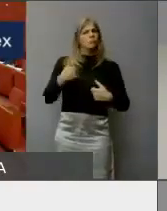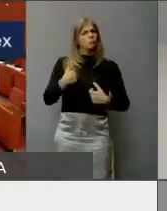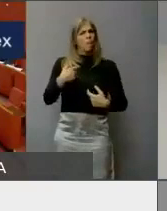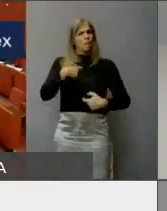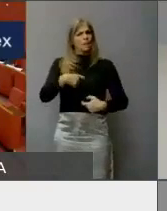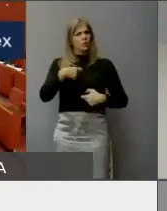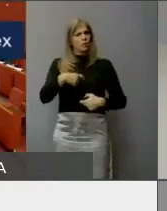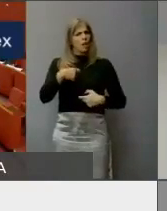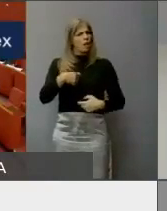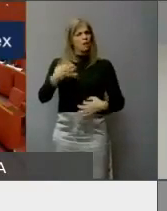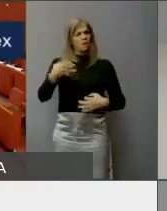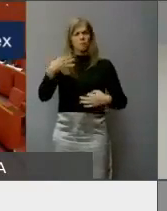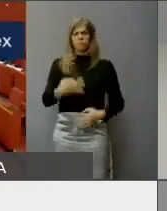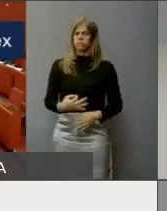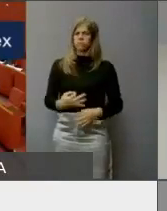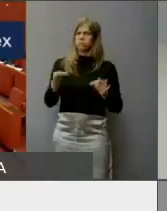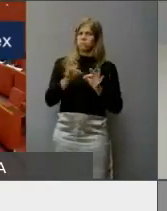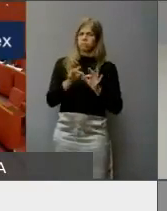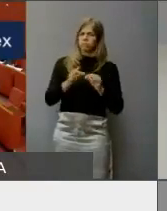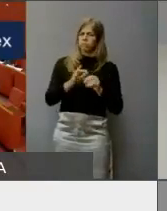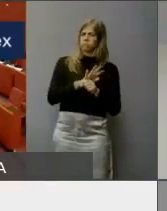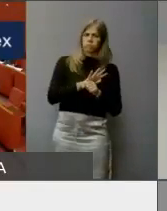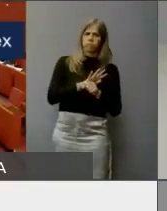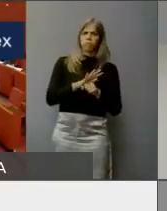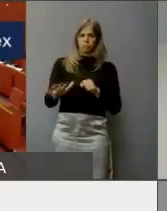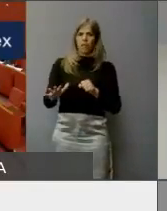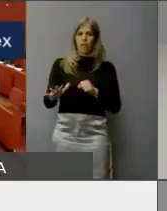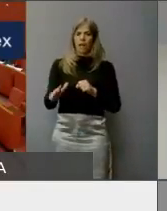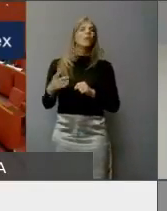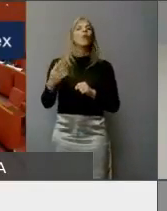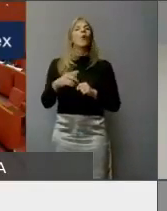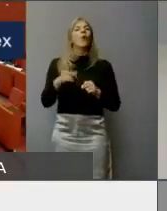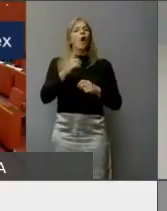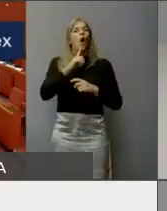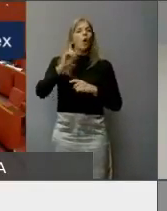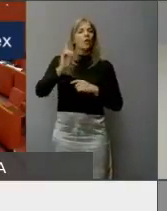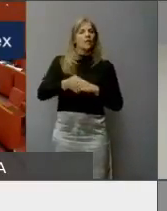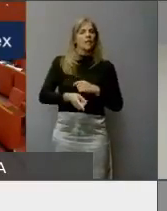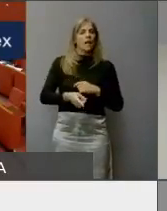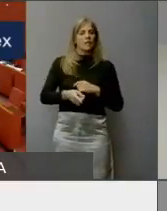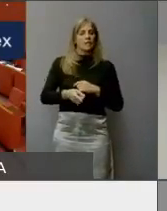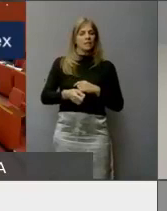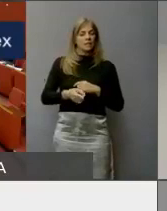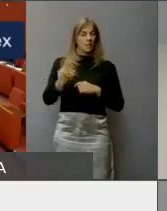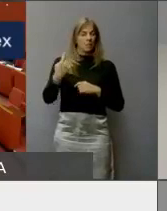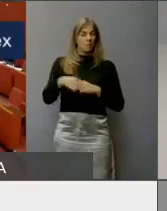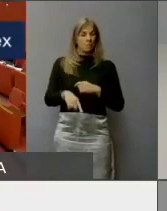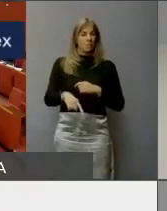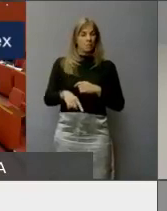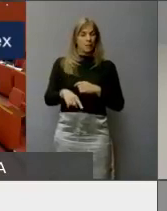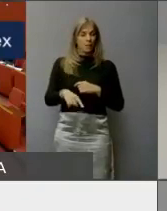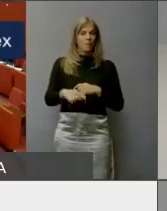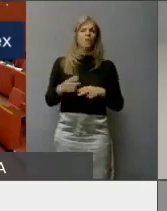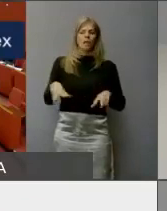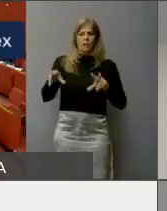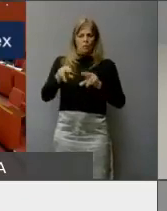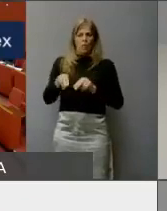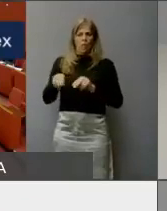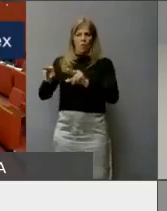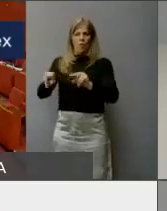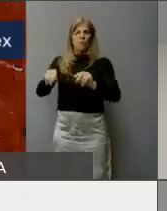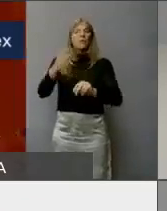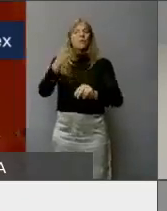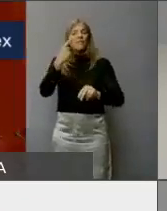d'accordo nel estendere questa tipologia di ordinanza là dove appunto ci sia una recrudescenza di fenomeni